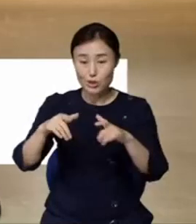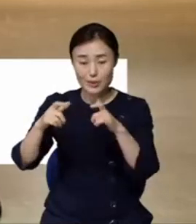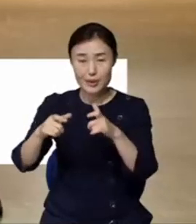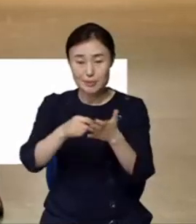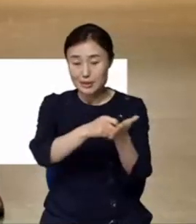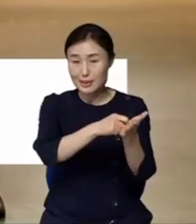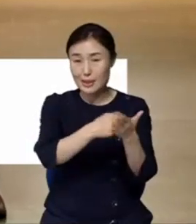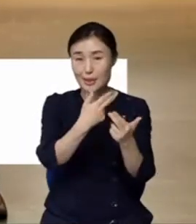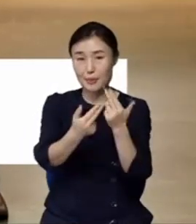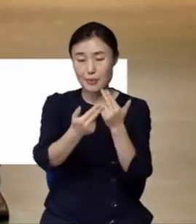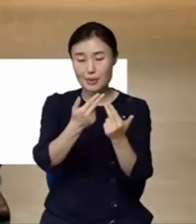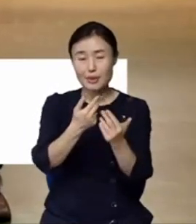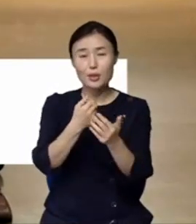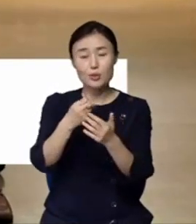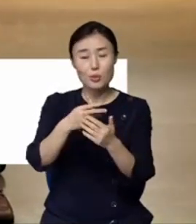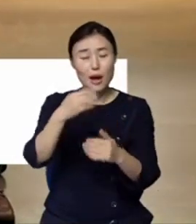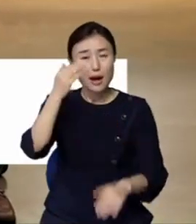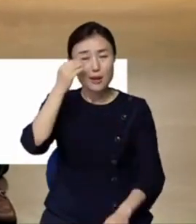광주전남기자협회와